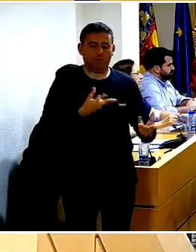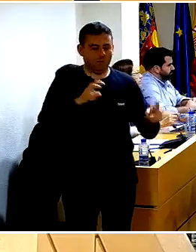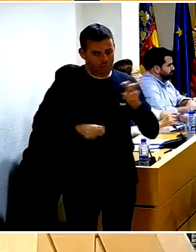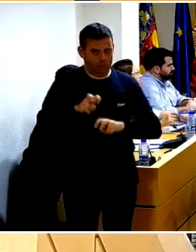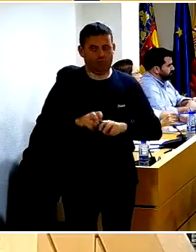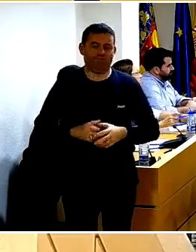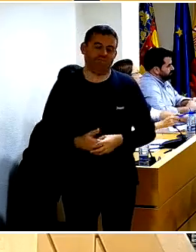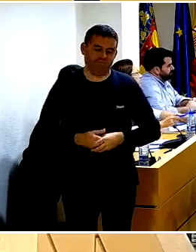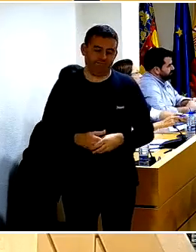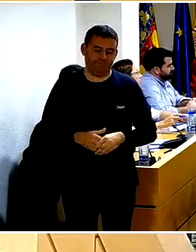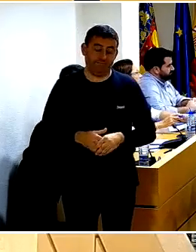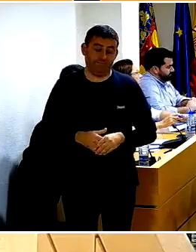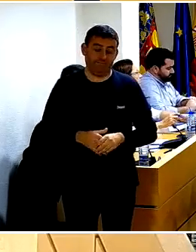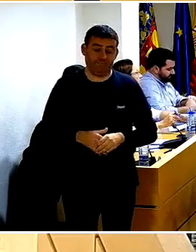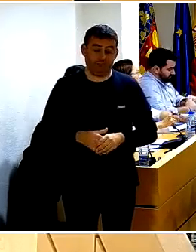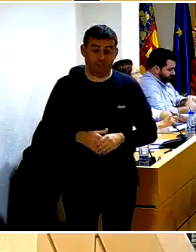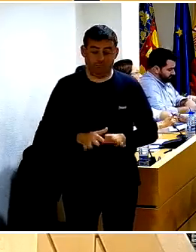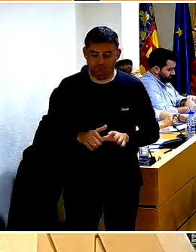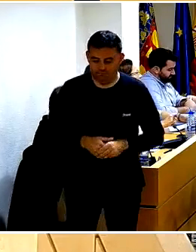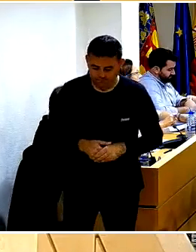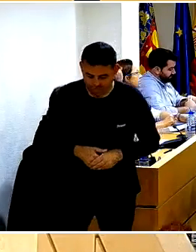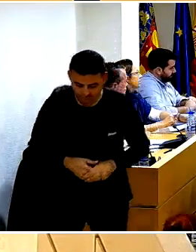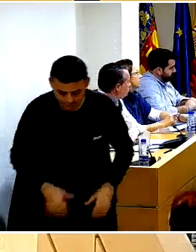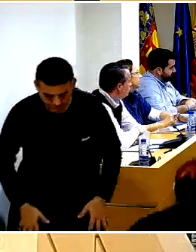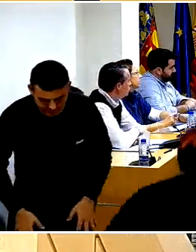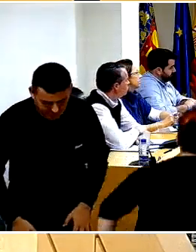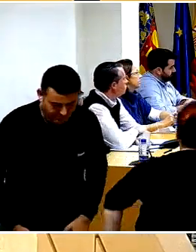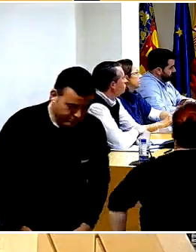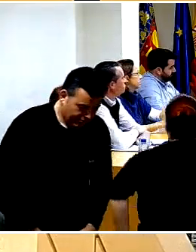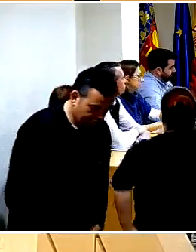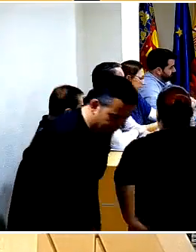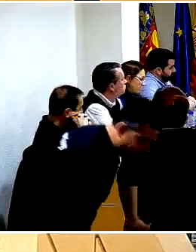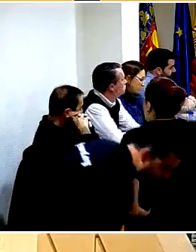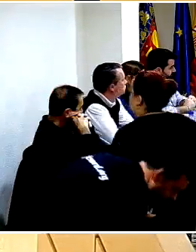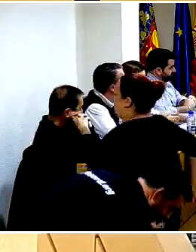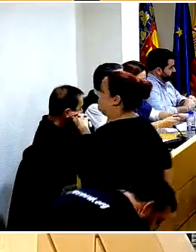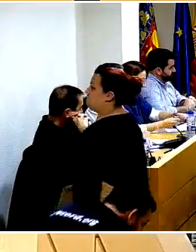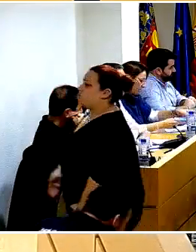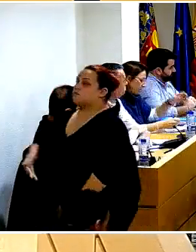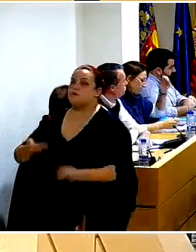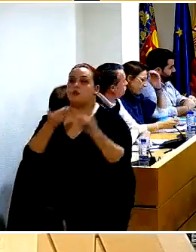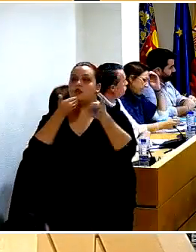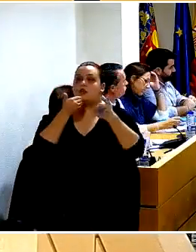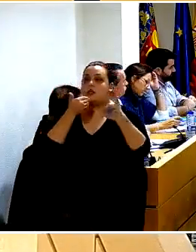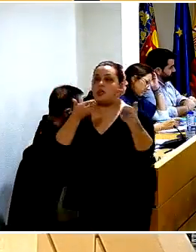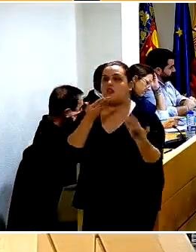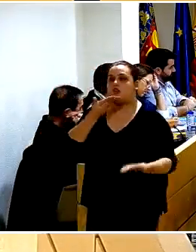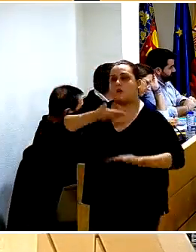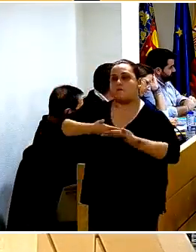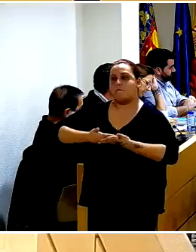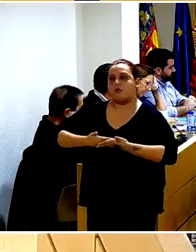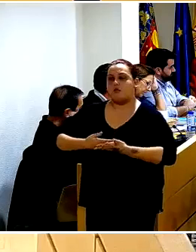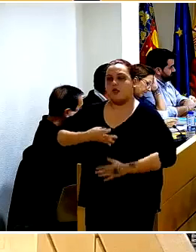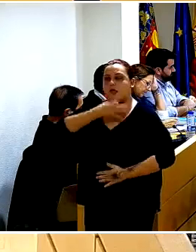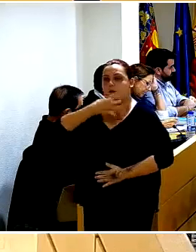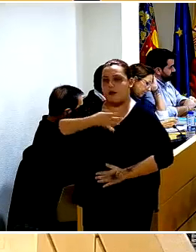Moltes gràcies, company. Me demana la paraula la regidora del grup socialista, si vos sembla que canviem